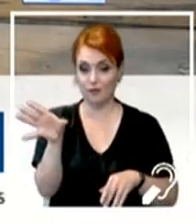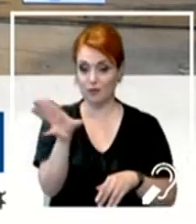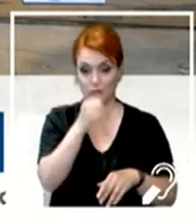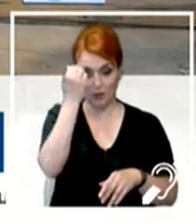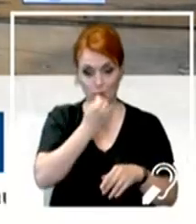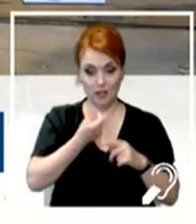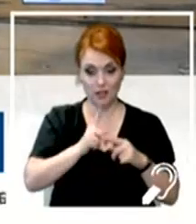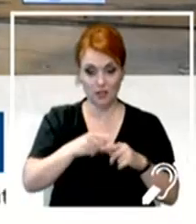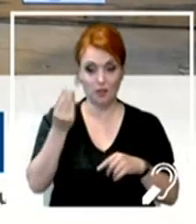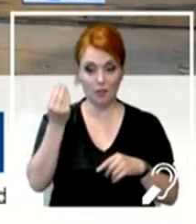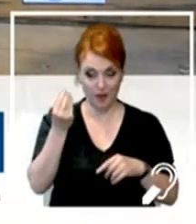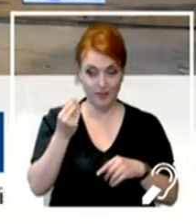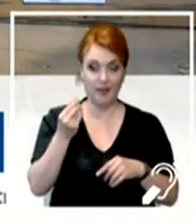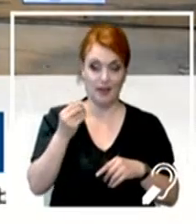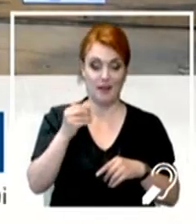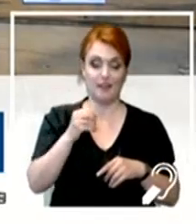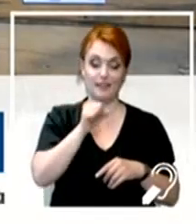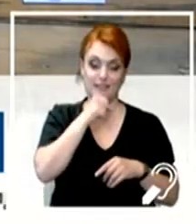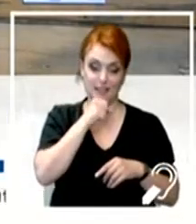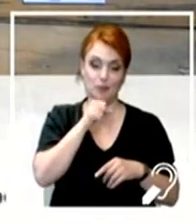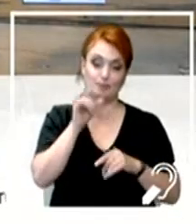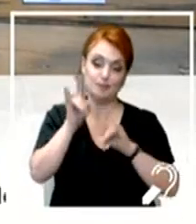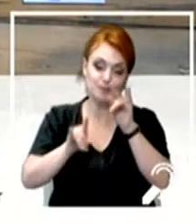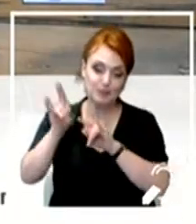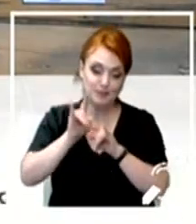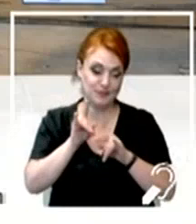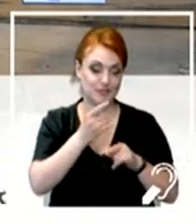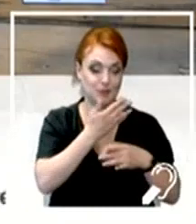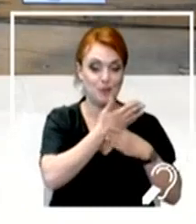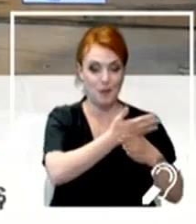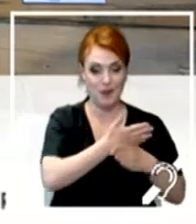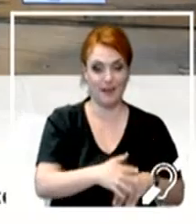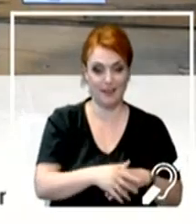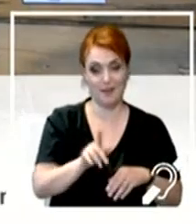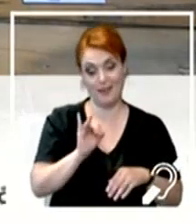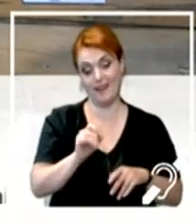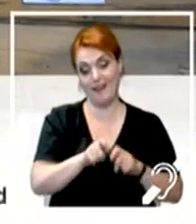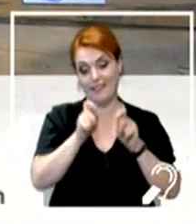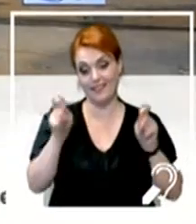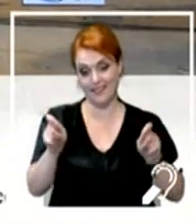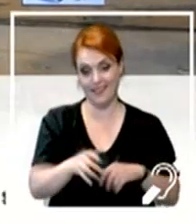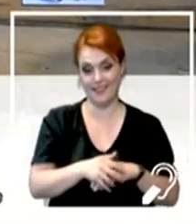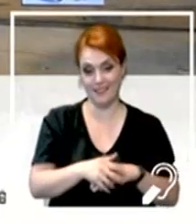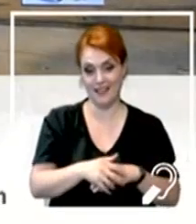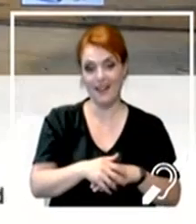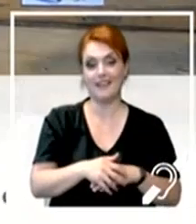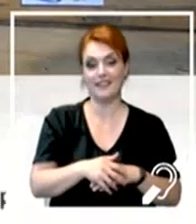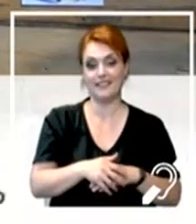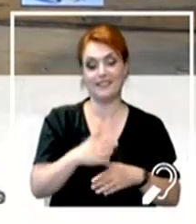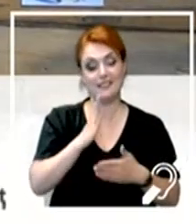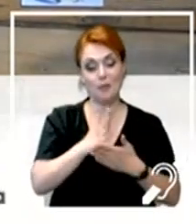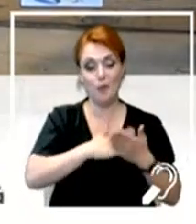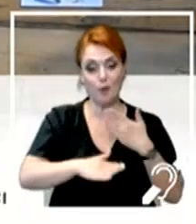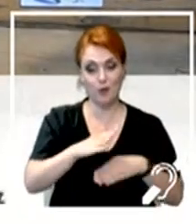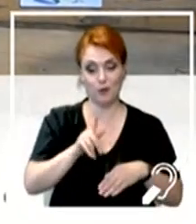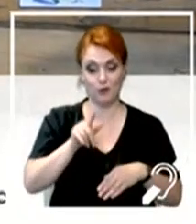obiecte foarte frumoase care întregesc spiritul neamului românesc și suntem fericiți să fim alături de etnicii români de aici,